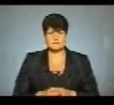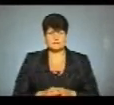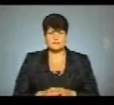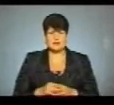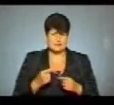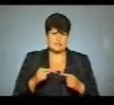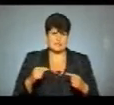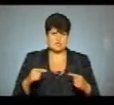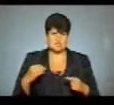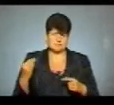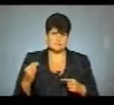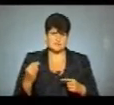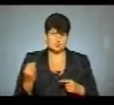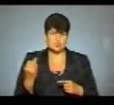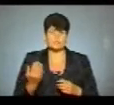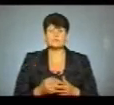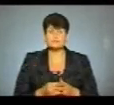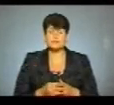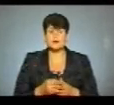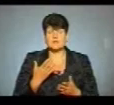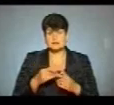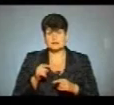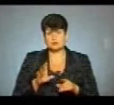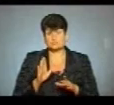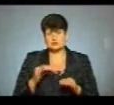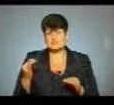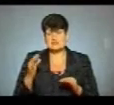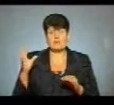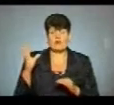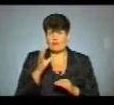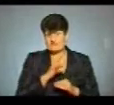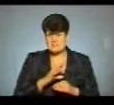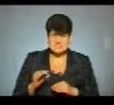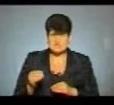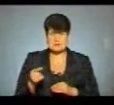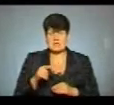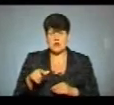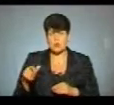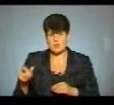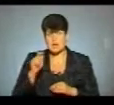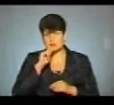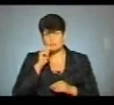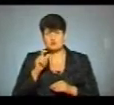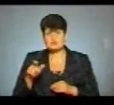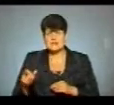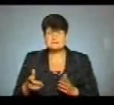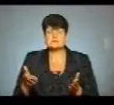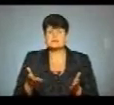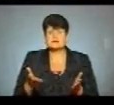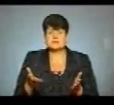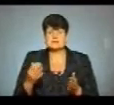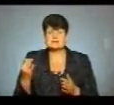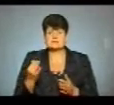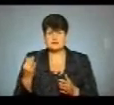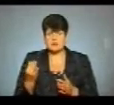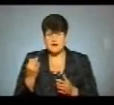та інших закладах освіти. Проте вона також буде цікава усім тернополянам, українцям, які